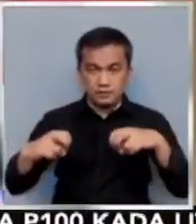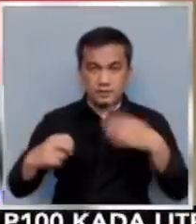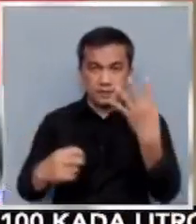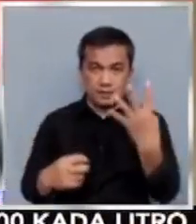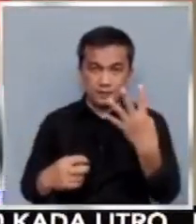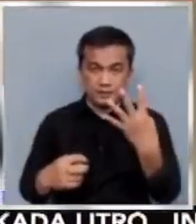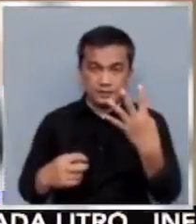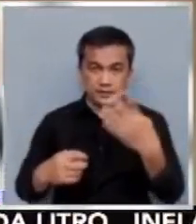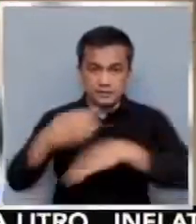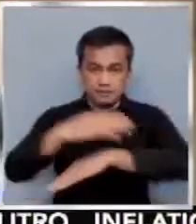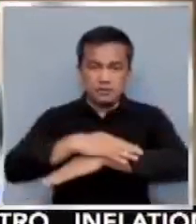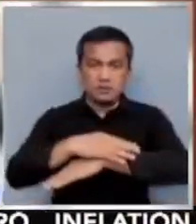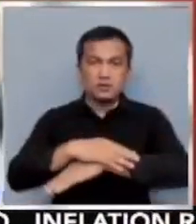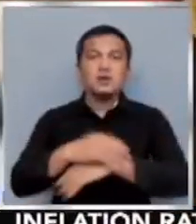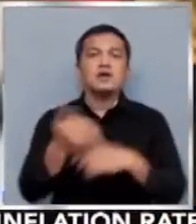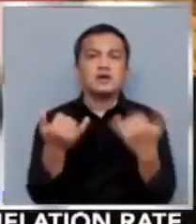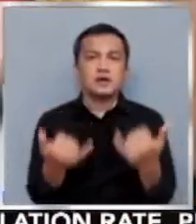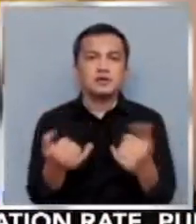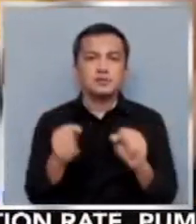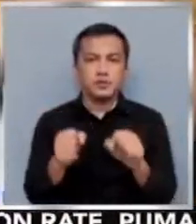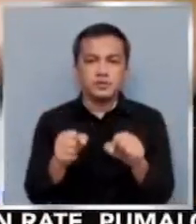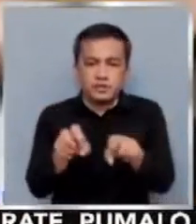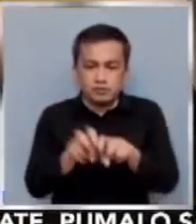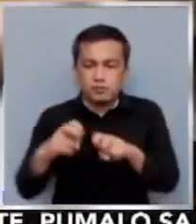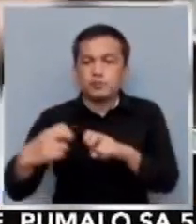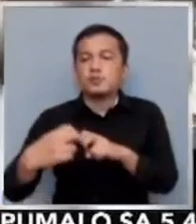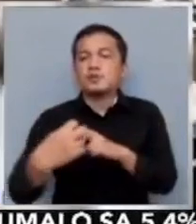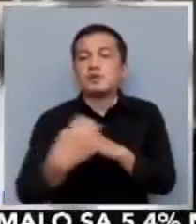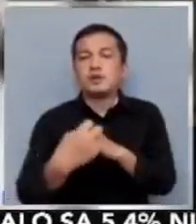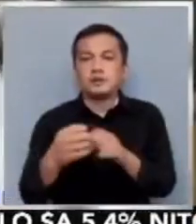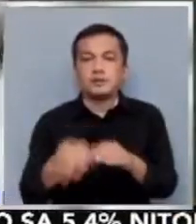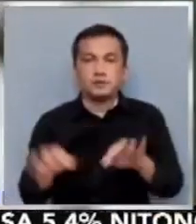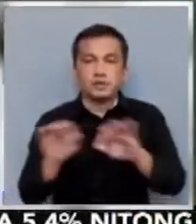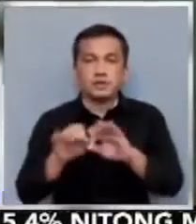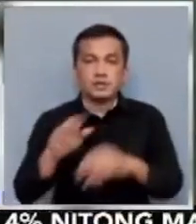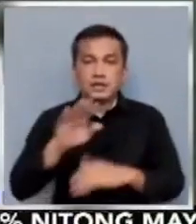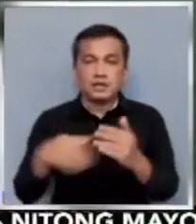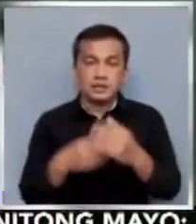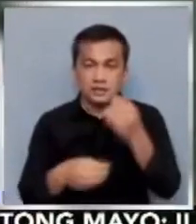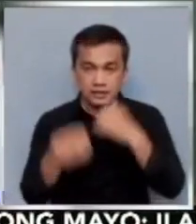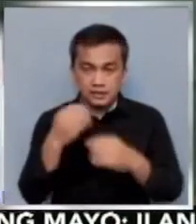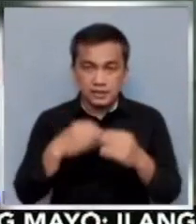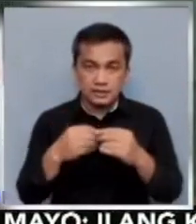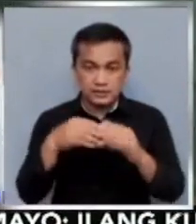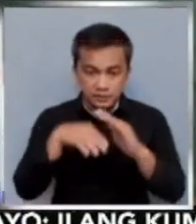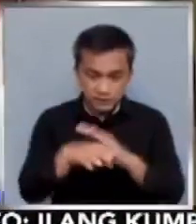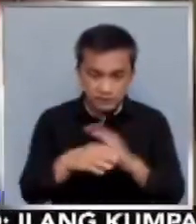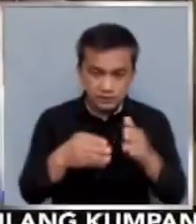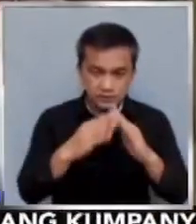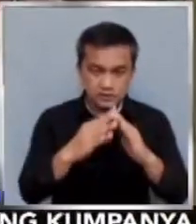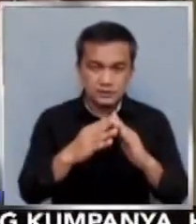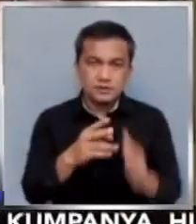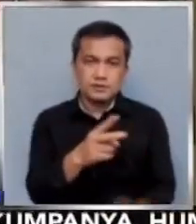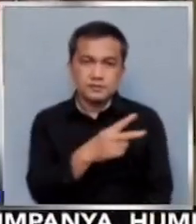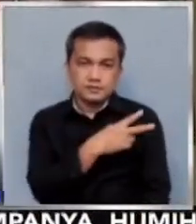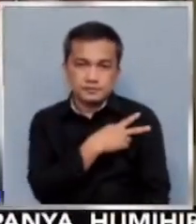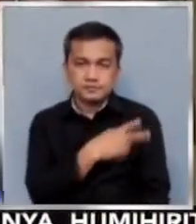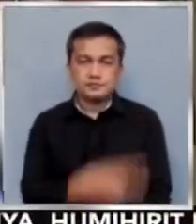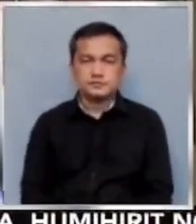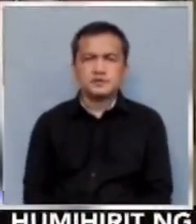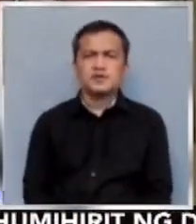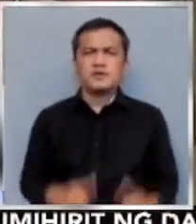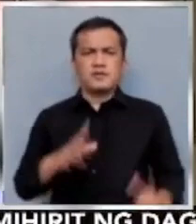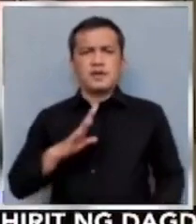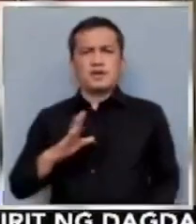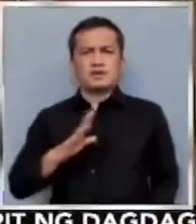Ngayon, pwede nang tabi-tabi basta lahat ng kakain sa indoor dine-in fully vaccinated. Okay daw ito para sa